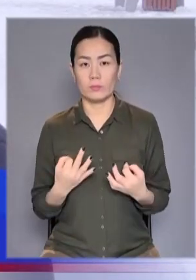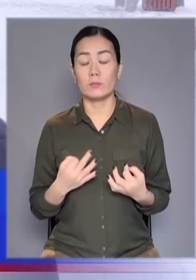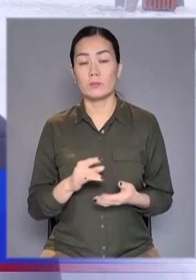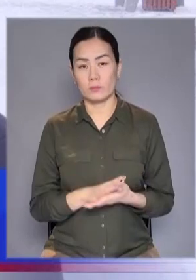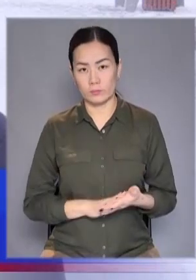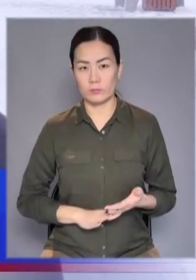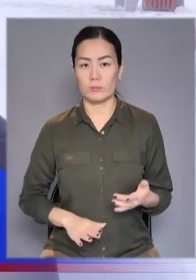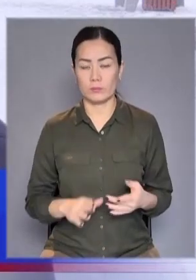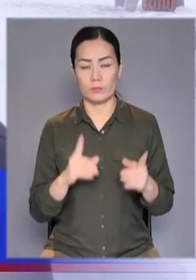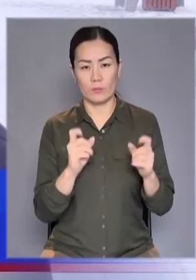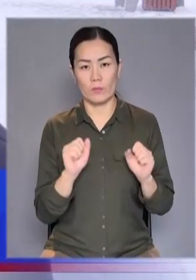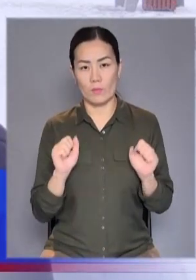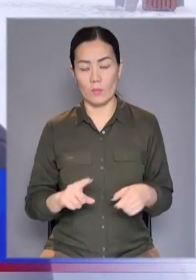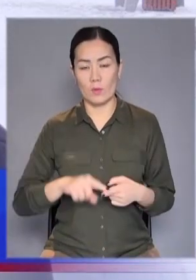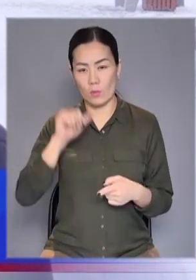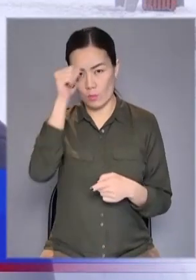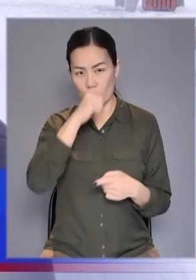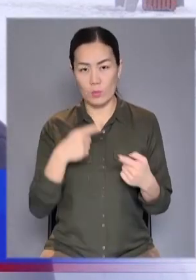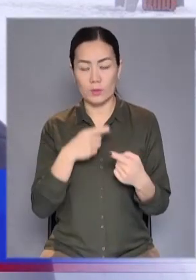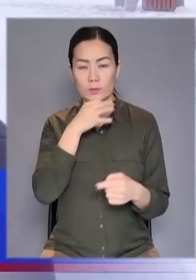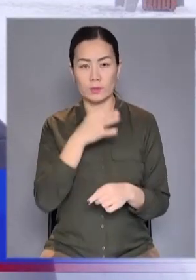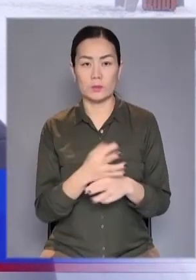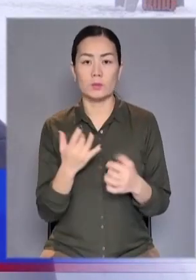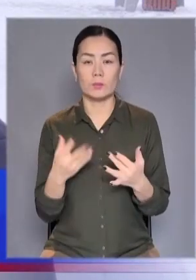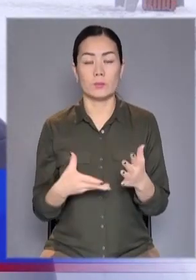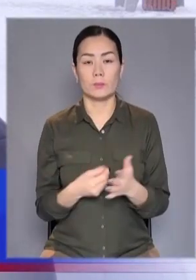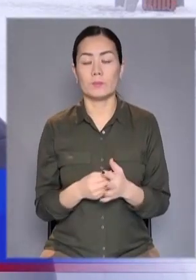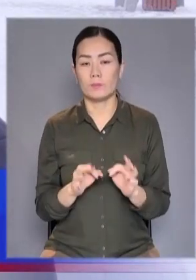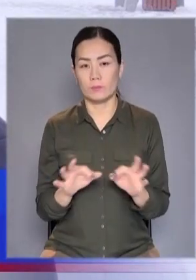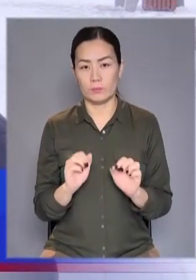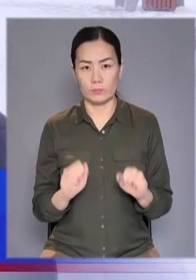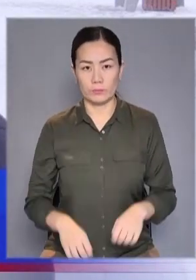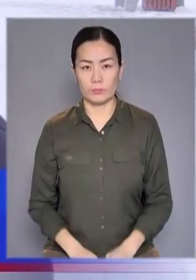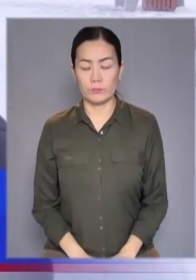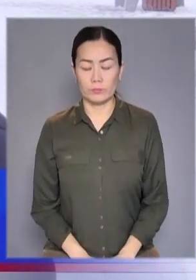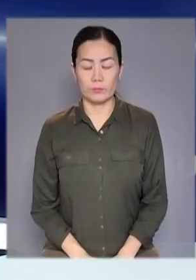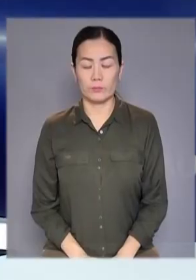берілгеннен кейін бар, оны сіздерге тек келесі жылы нақты қанша қаражат жұмсалғанын айта аламыз.